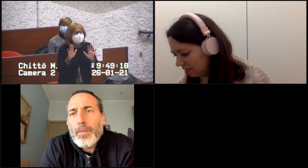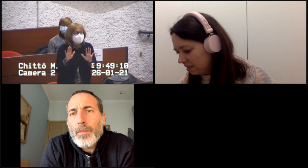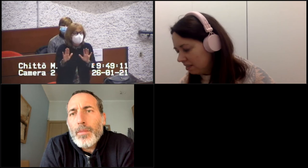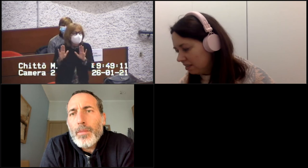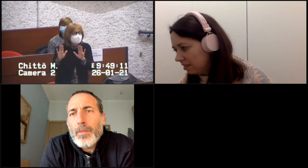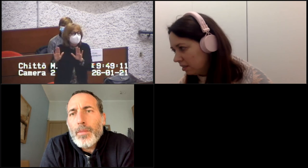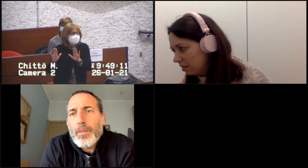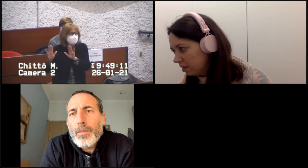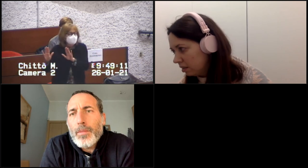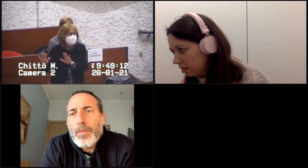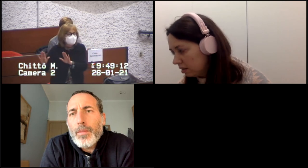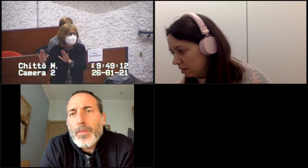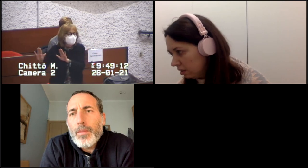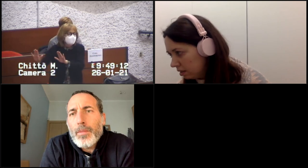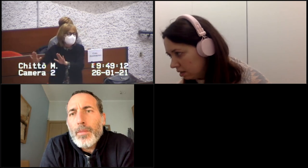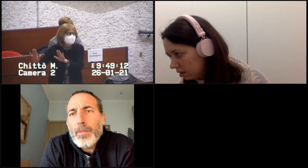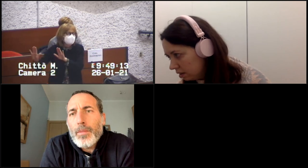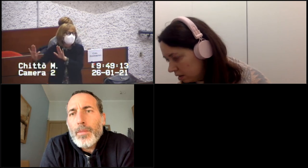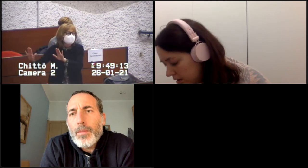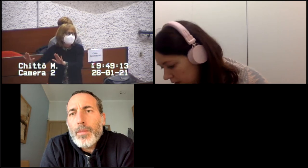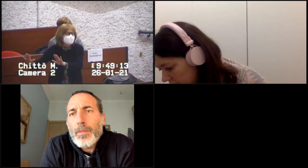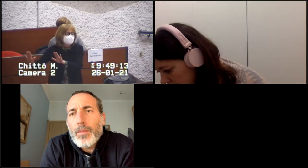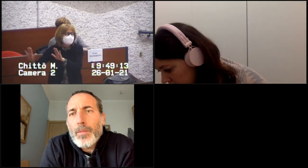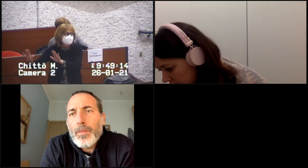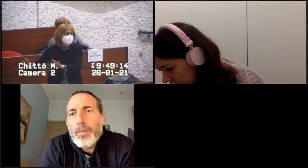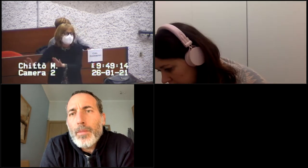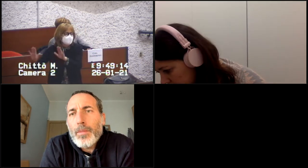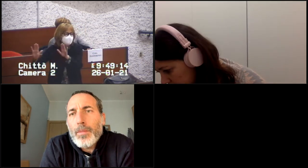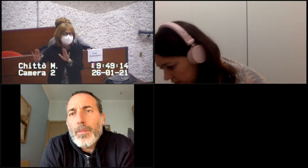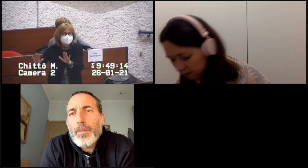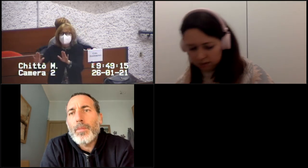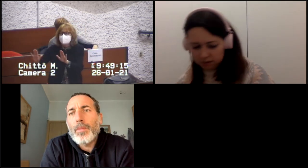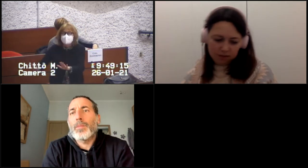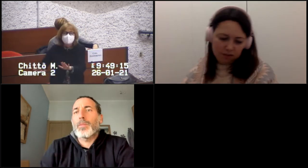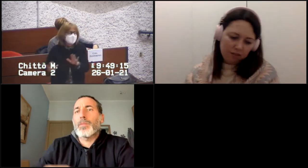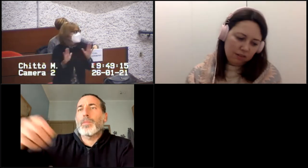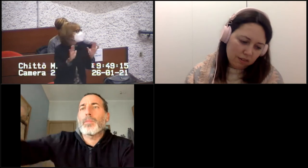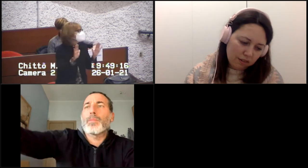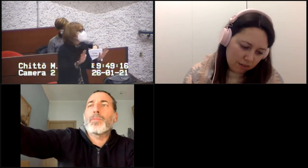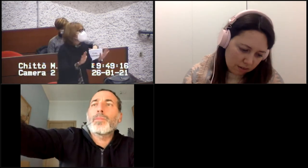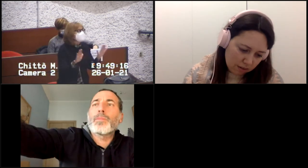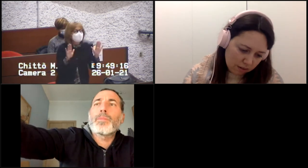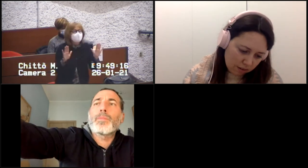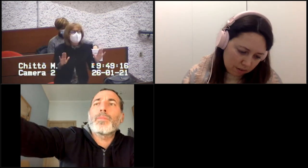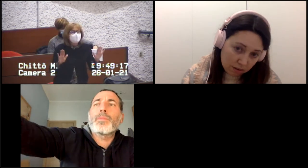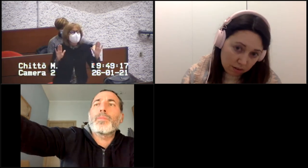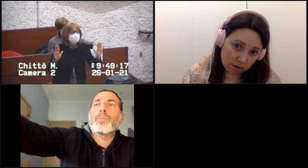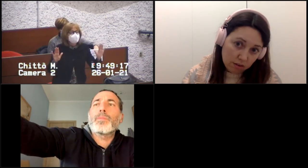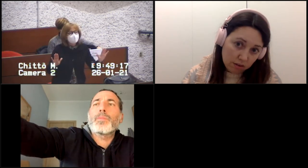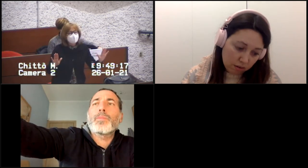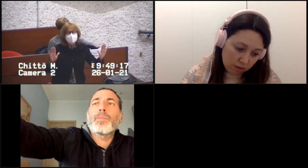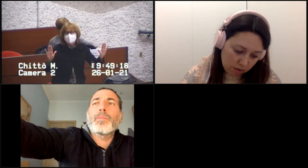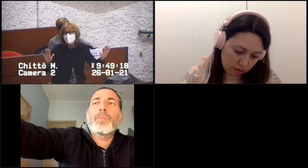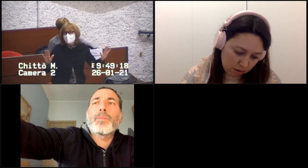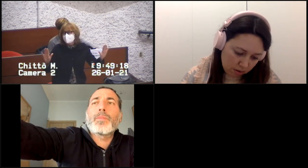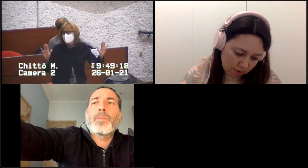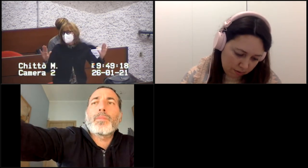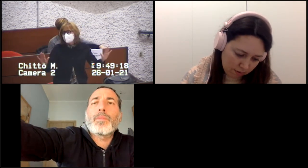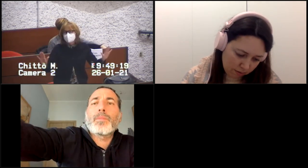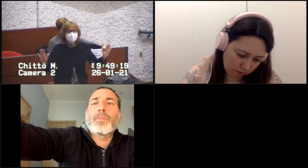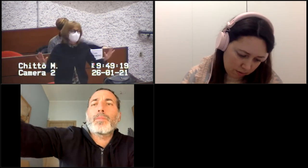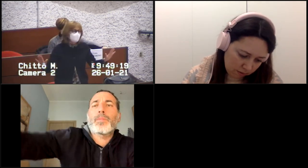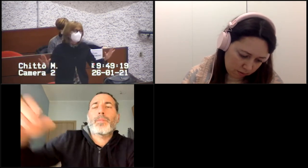chiamasi sito di interesse nazionale di competenza del Ministero dell'Ambiente, Ministero Nazionale. Vincelli, almeno si informi sulla storia